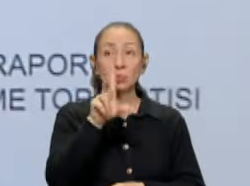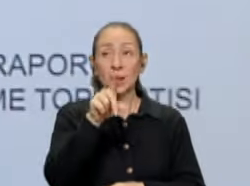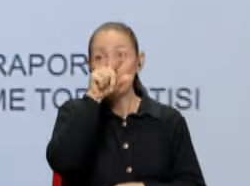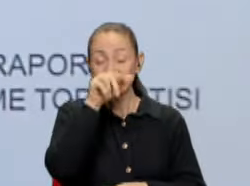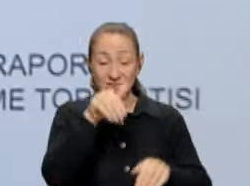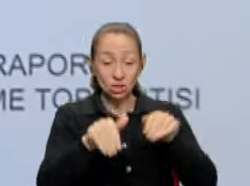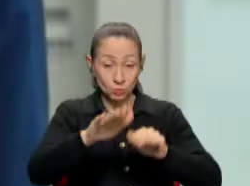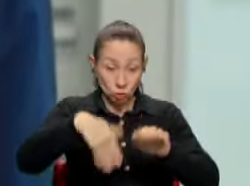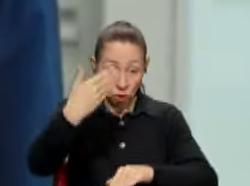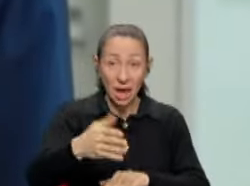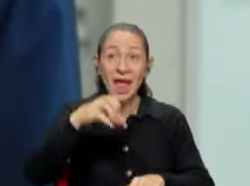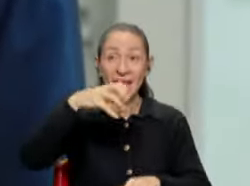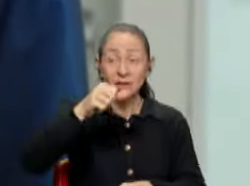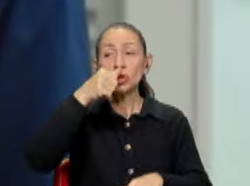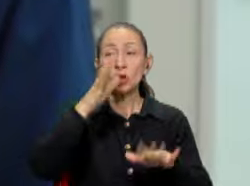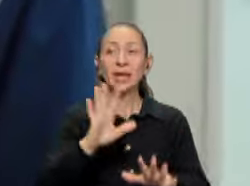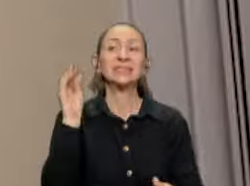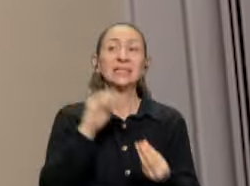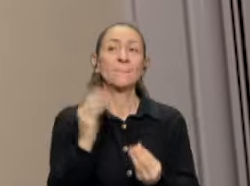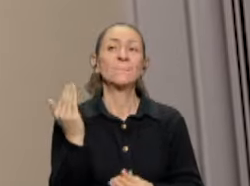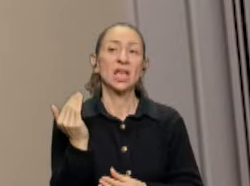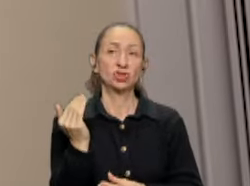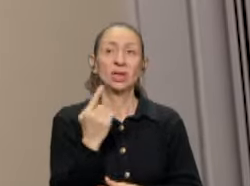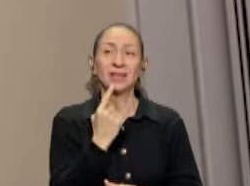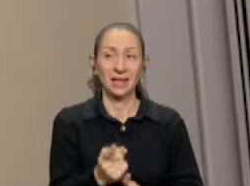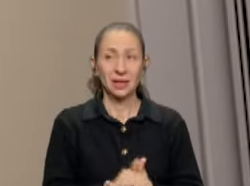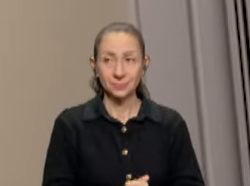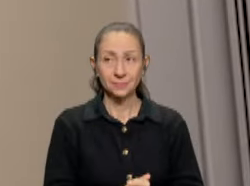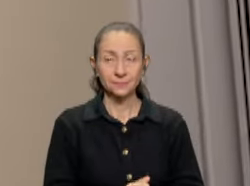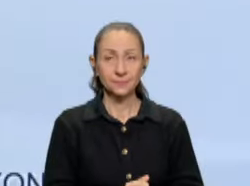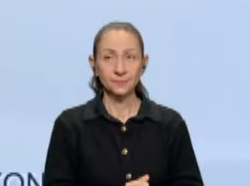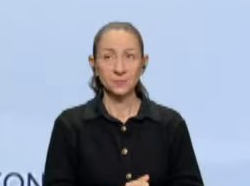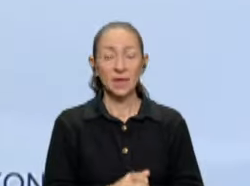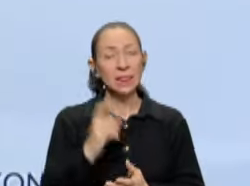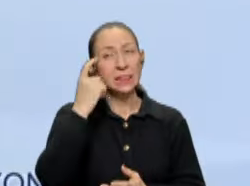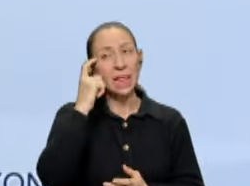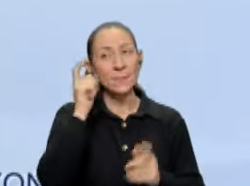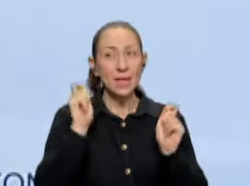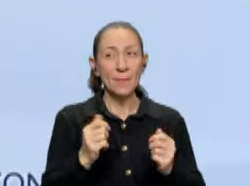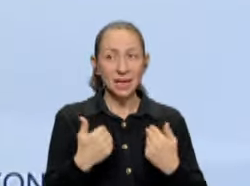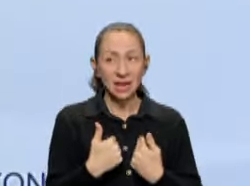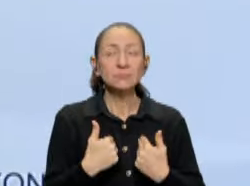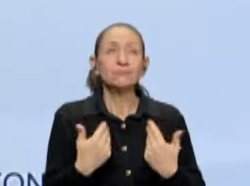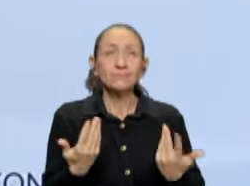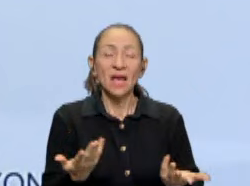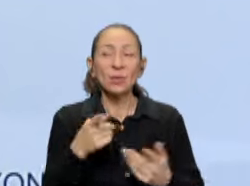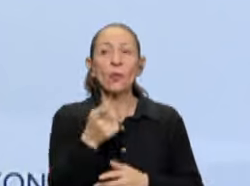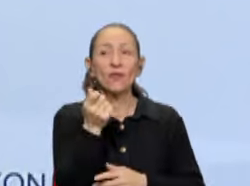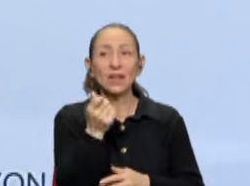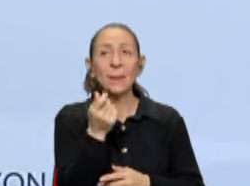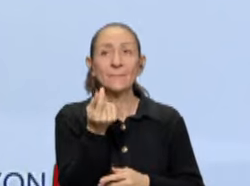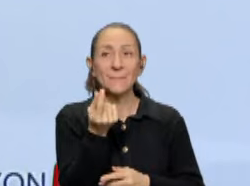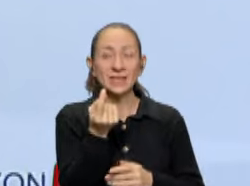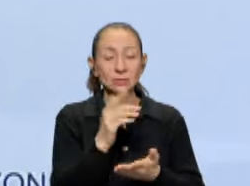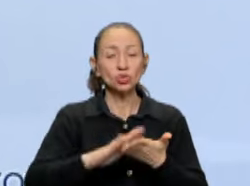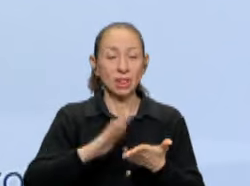Mart seçimlerinden sonra elektrik ve doğalgaz fiyatlarına zam yapılacağını söyledi tahminlerimizi yaparken de evet Bu fiyatlarda bir